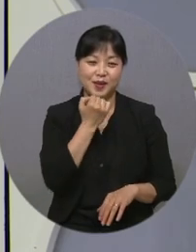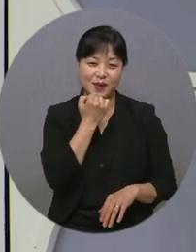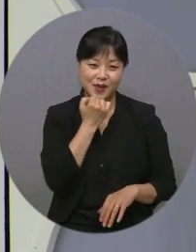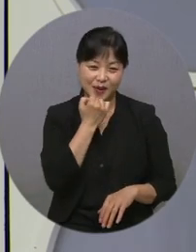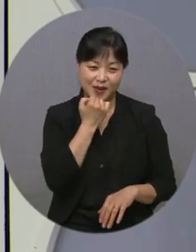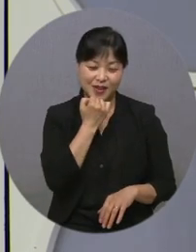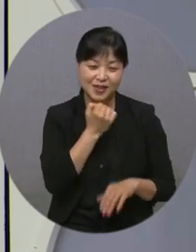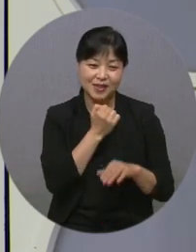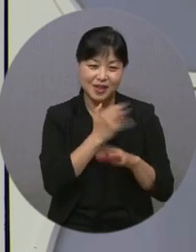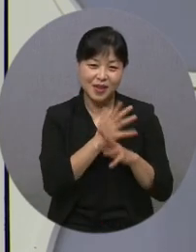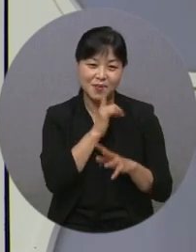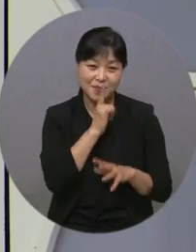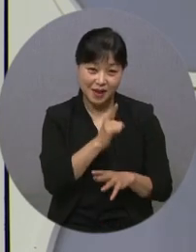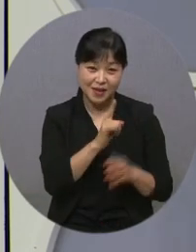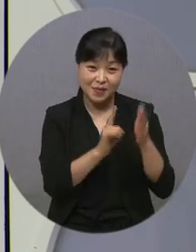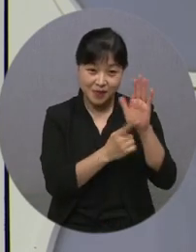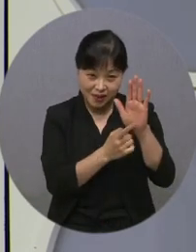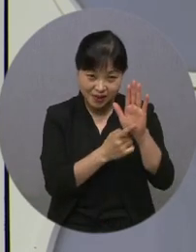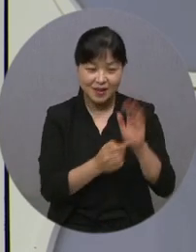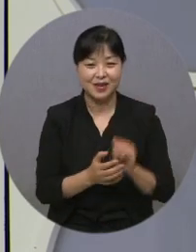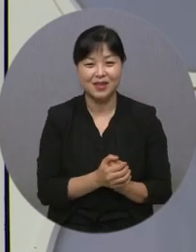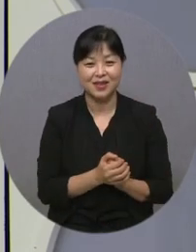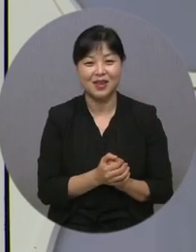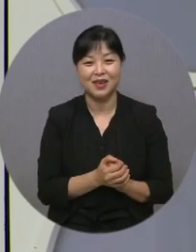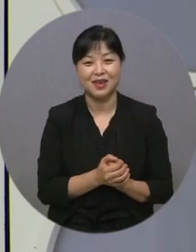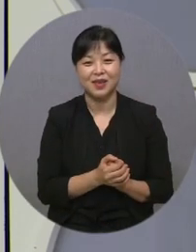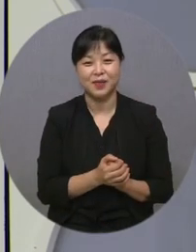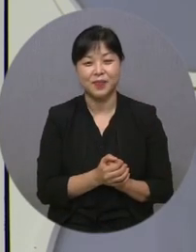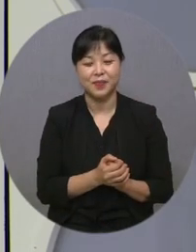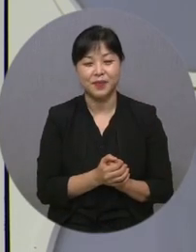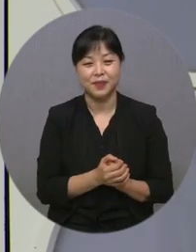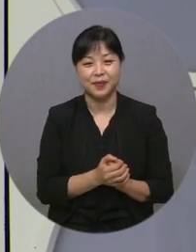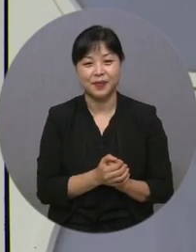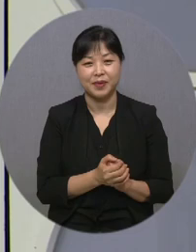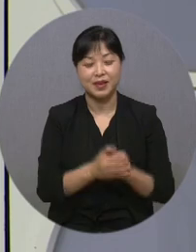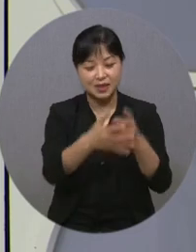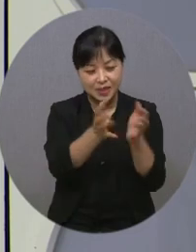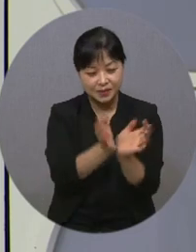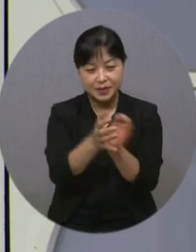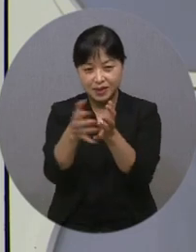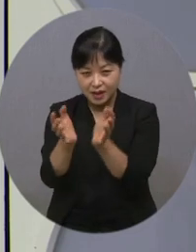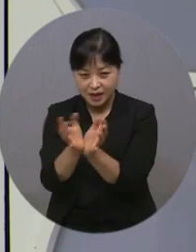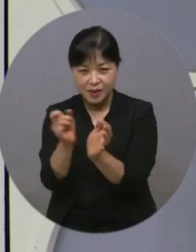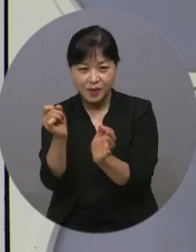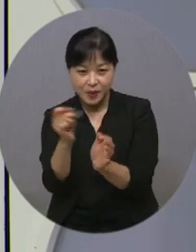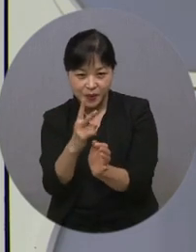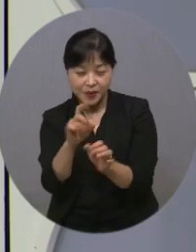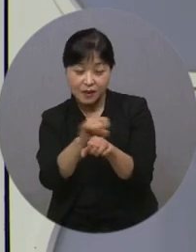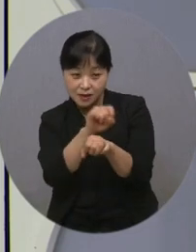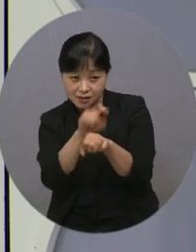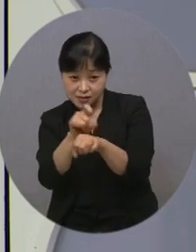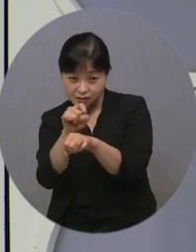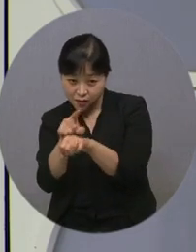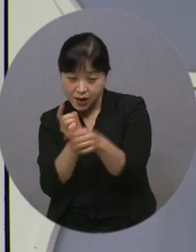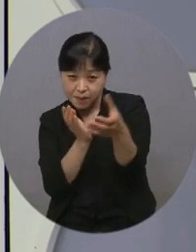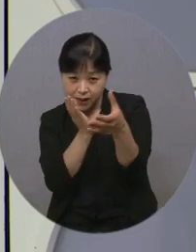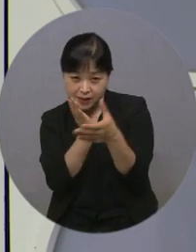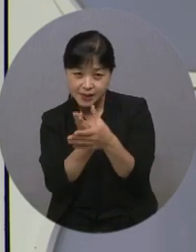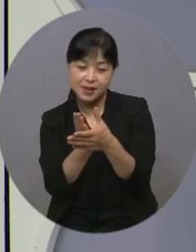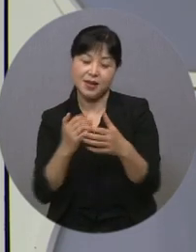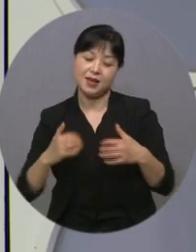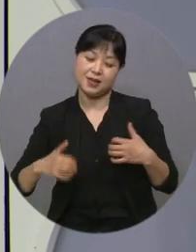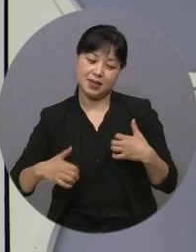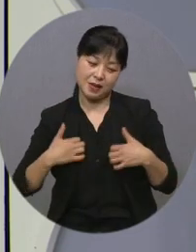공식적인 유머만 했는데 여러 가지 그 집단과 그 색깔이 있는 분들이 좋아할 만한